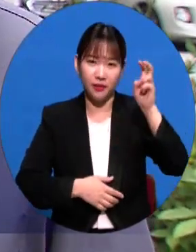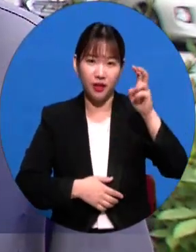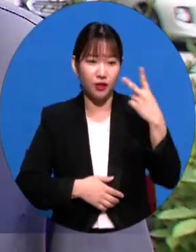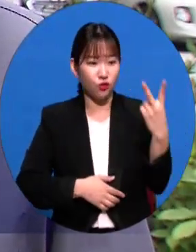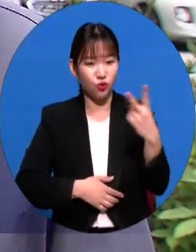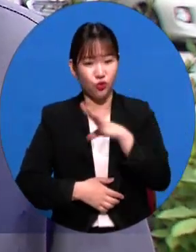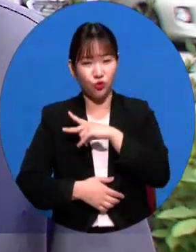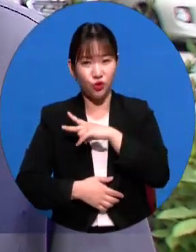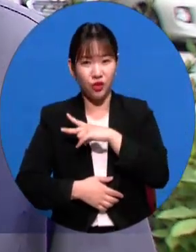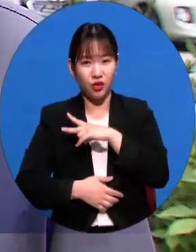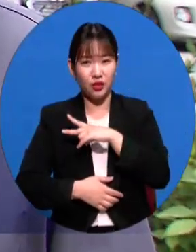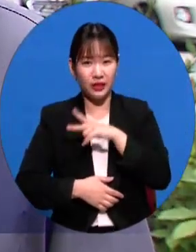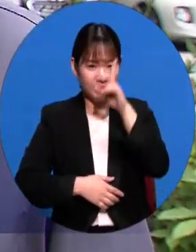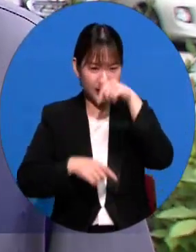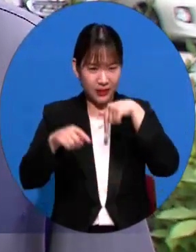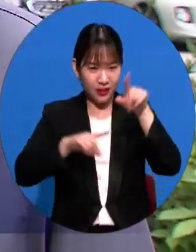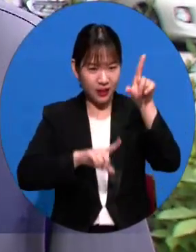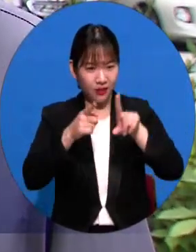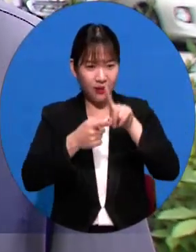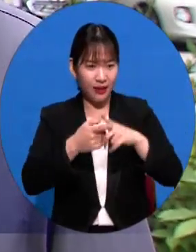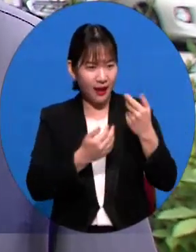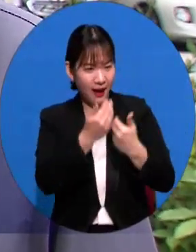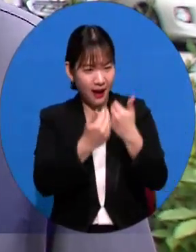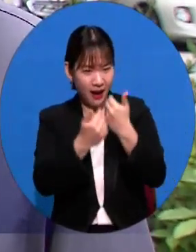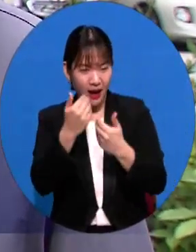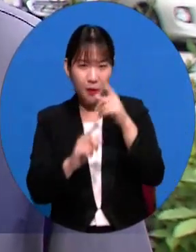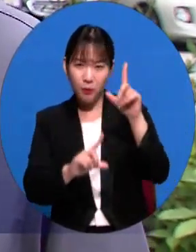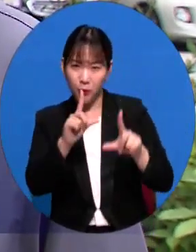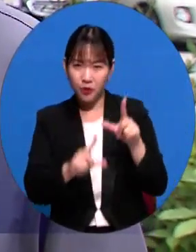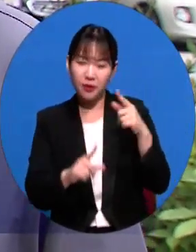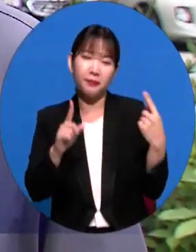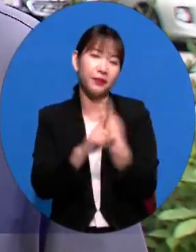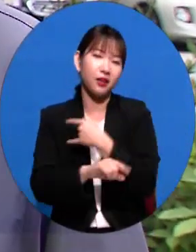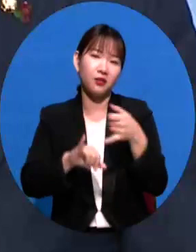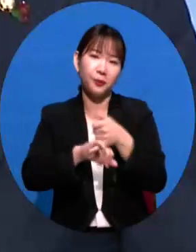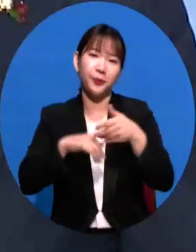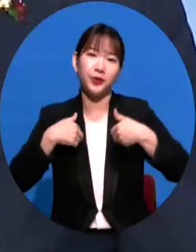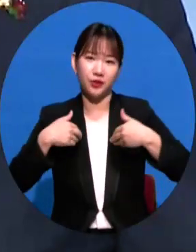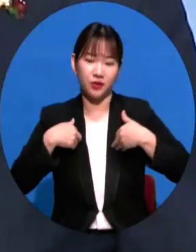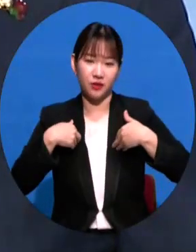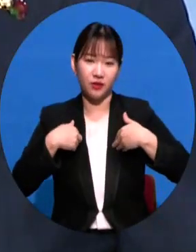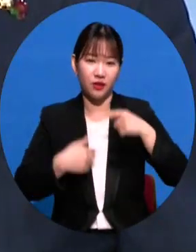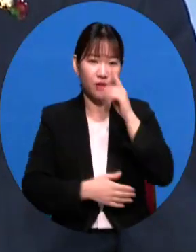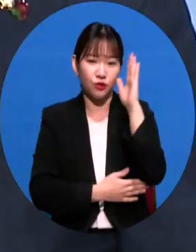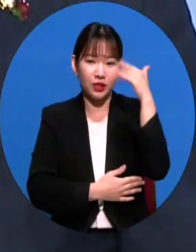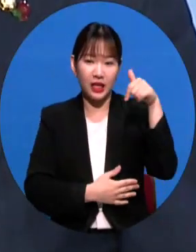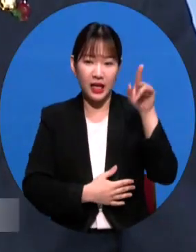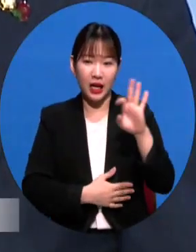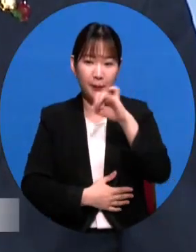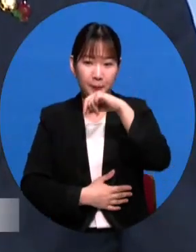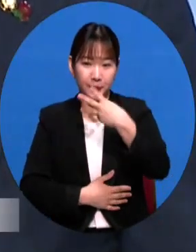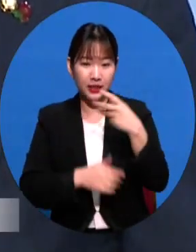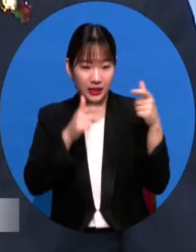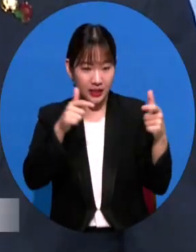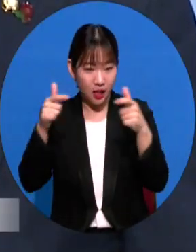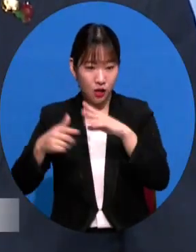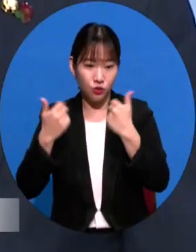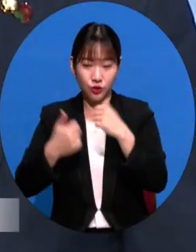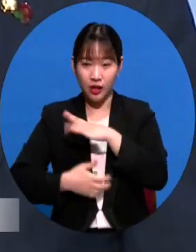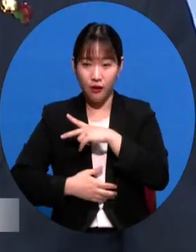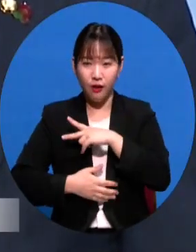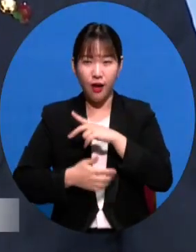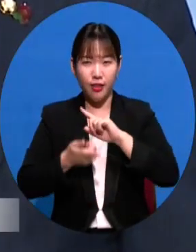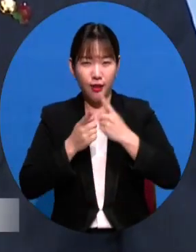국회의원들의 어떤 정책 상황을 놓고 갈등하는 구조는 개선이 꼭 필요하다고 봅니다 여수시 갑을 지역국 국회의원들간